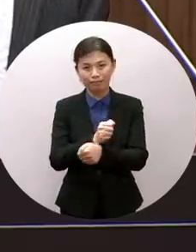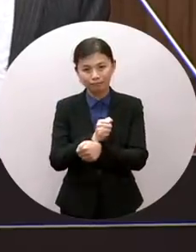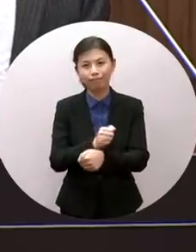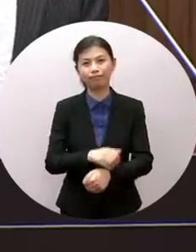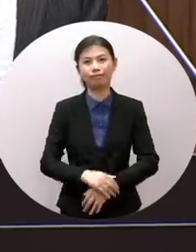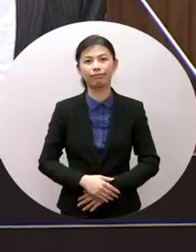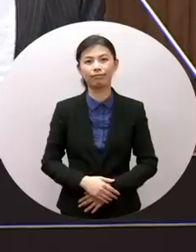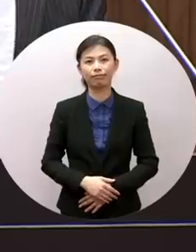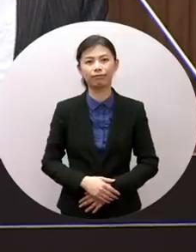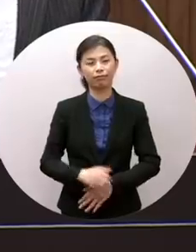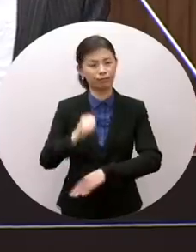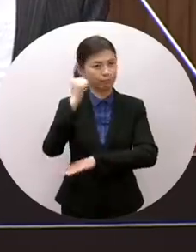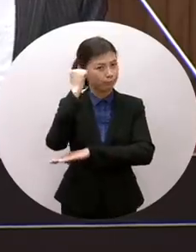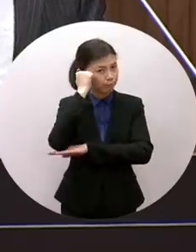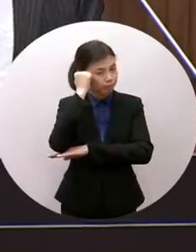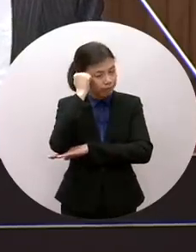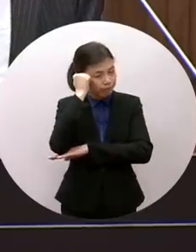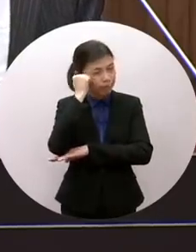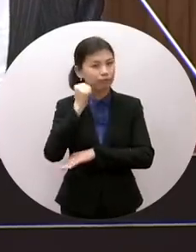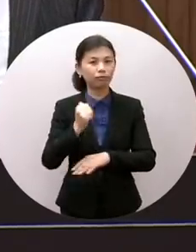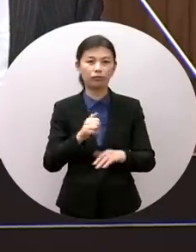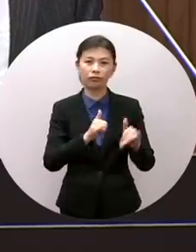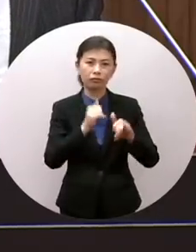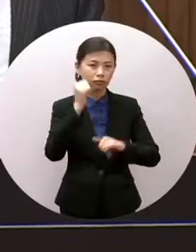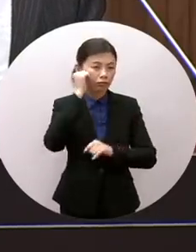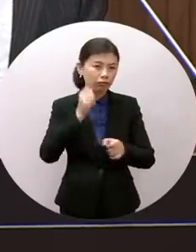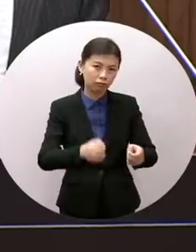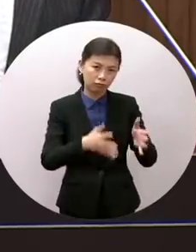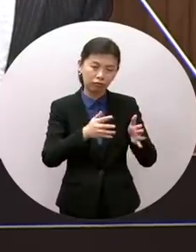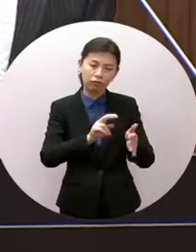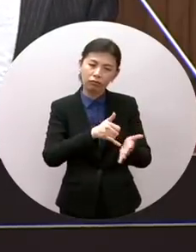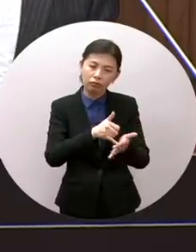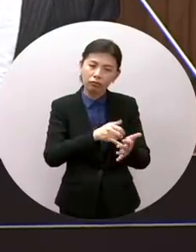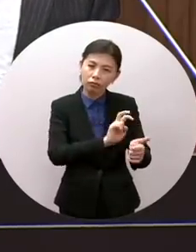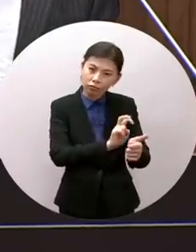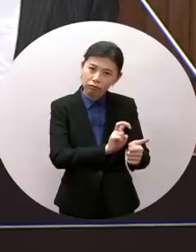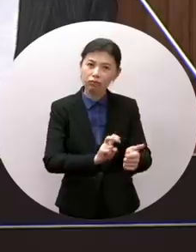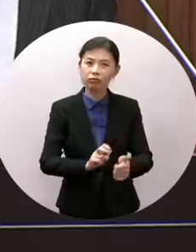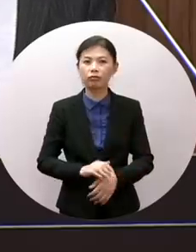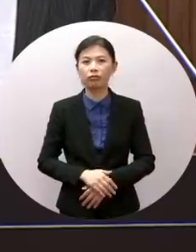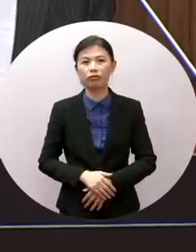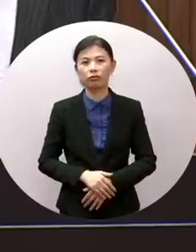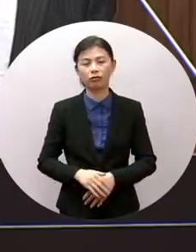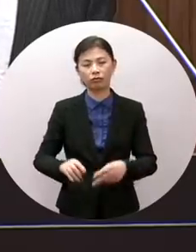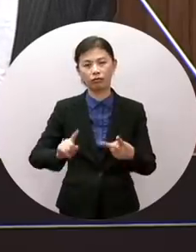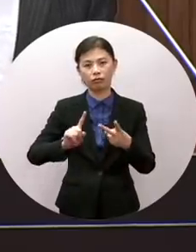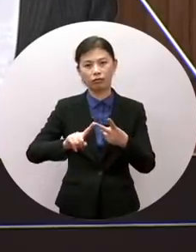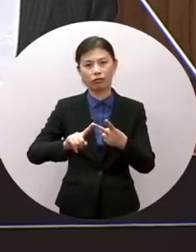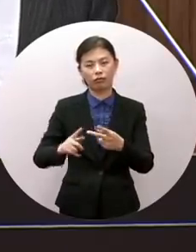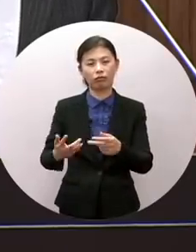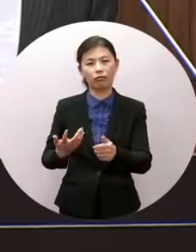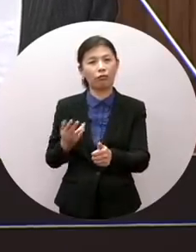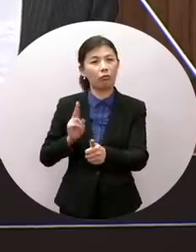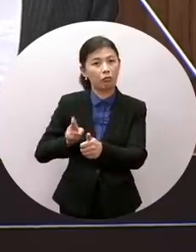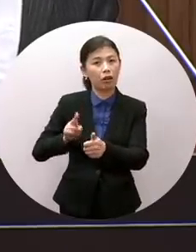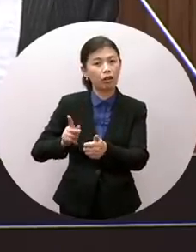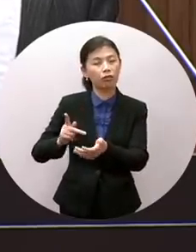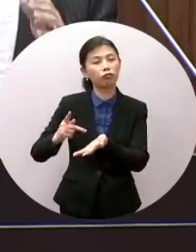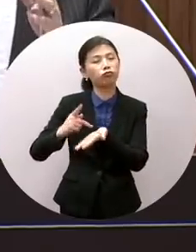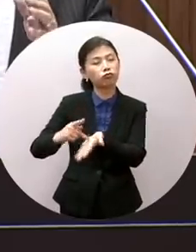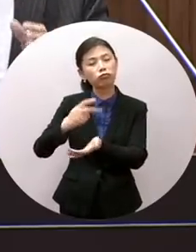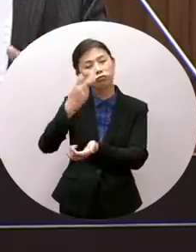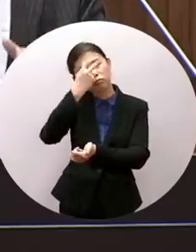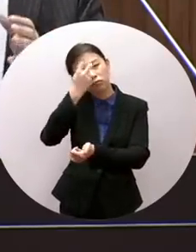题：我们的居住正义要社会住宅，要照顾弱势；我们的居住正义要包租代管，但是衍生出来问